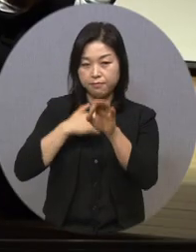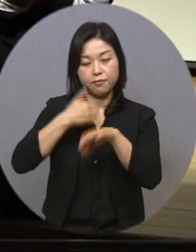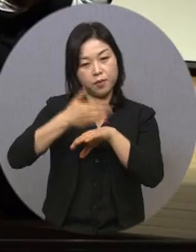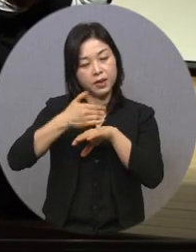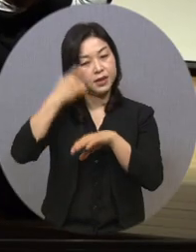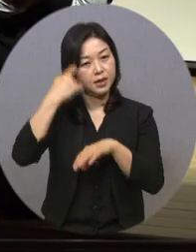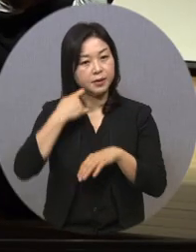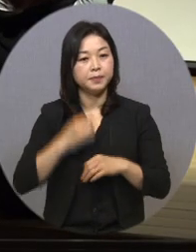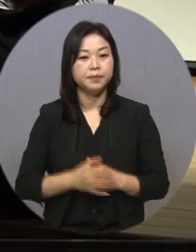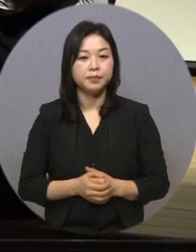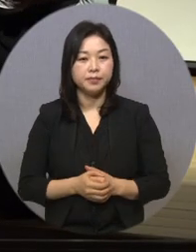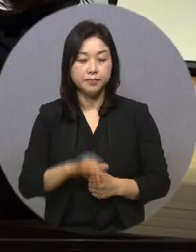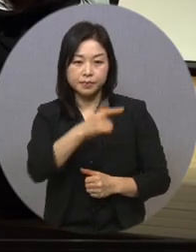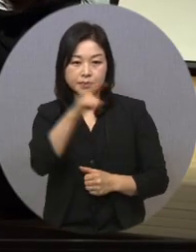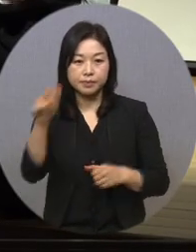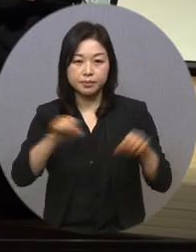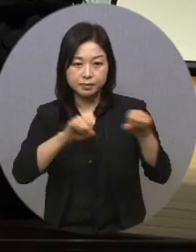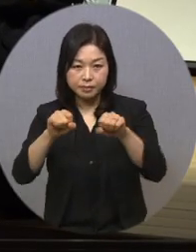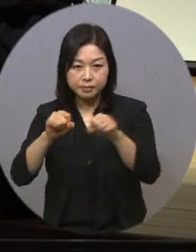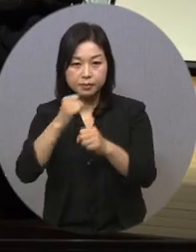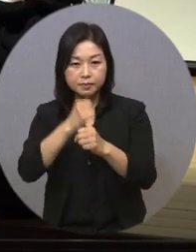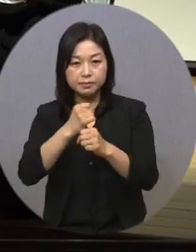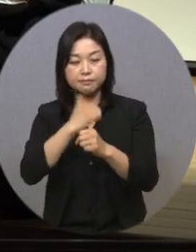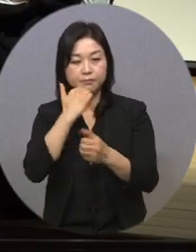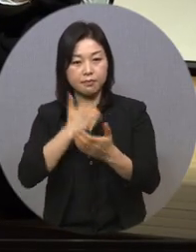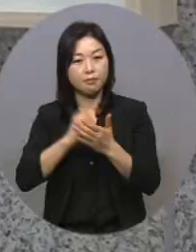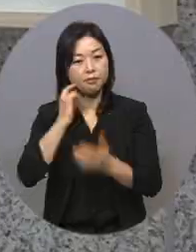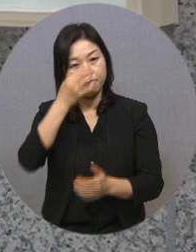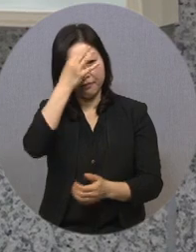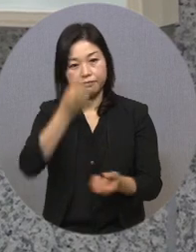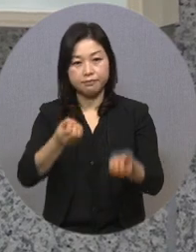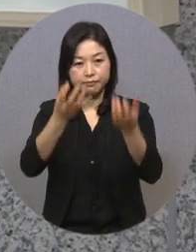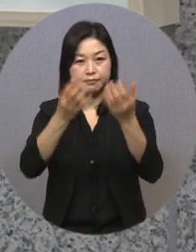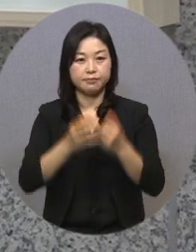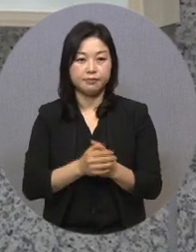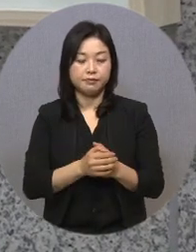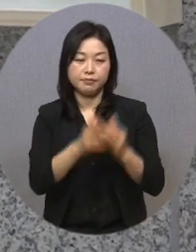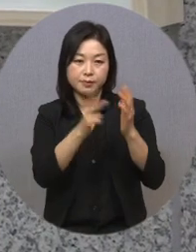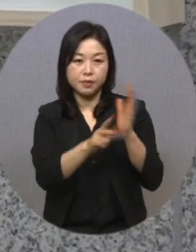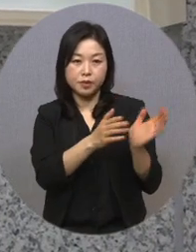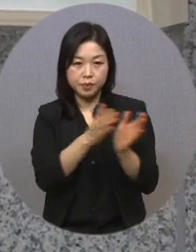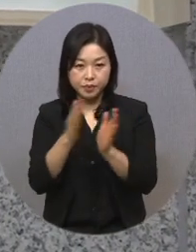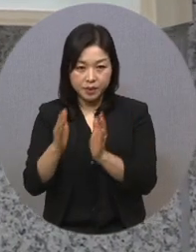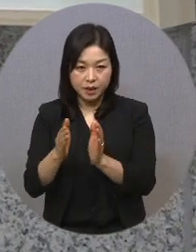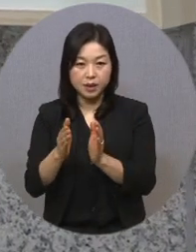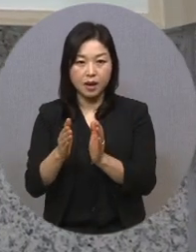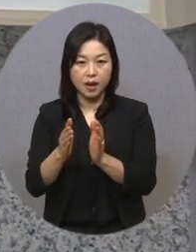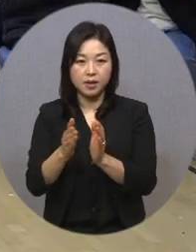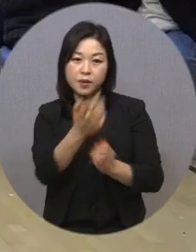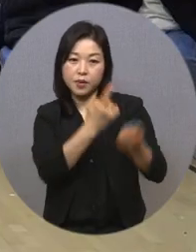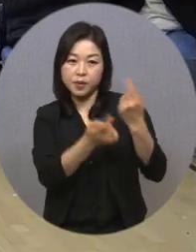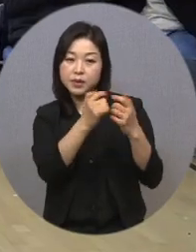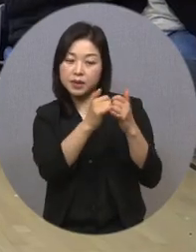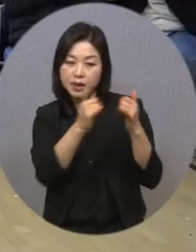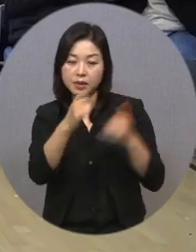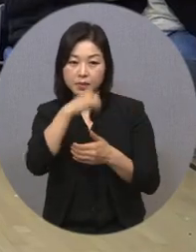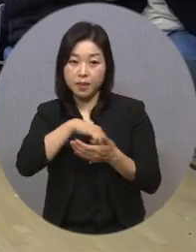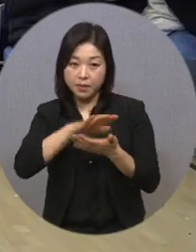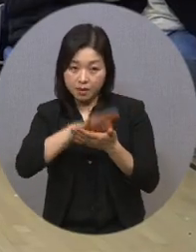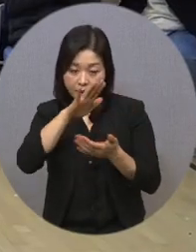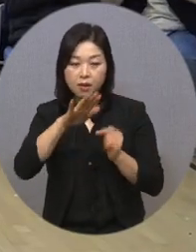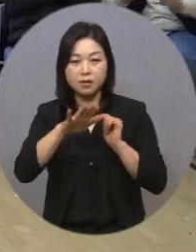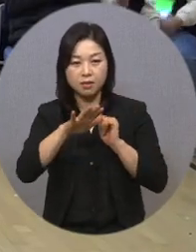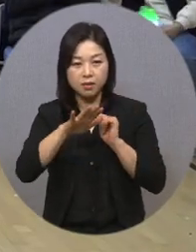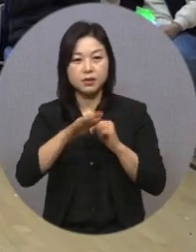고마워요. 다채로운 활동으로 만들어진 감동예술제. 작품을 준비한 이용인들의 순수한 열정이 긴